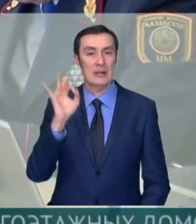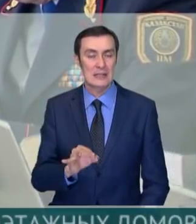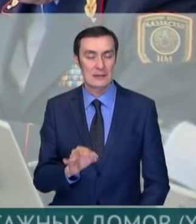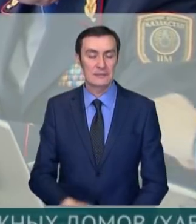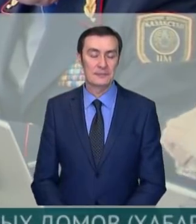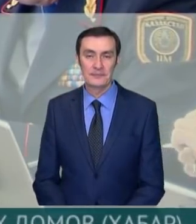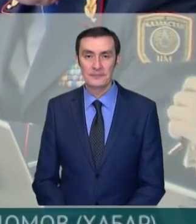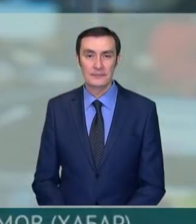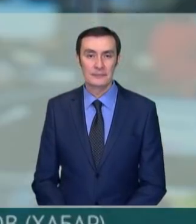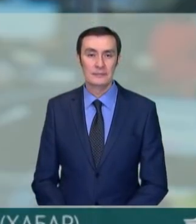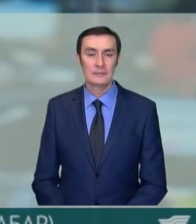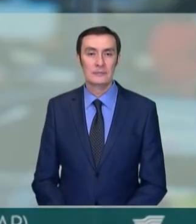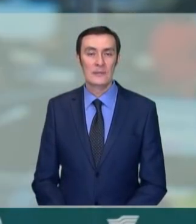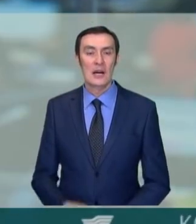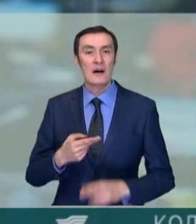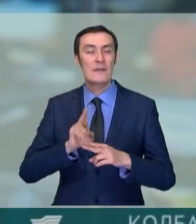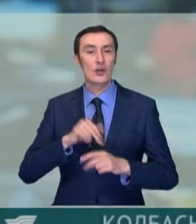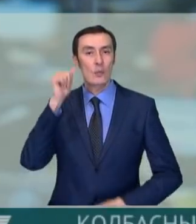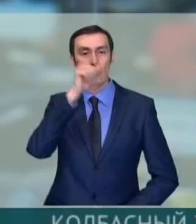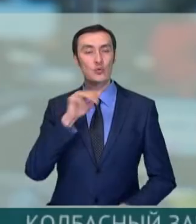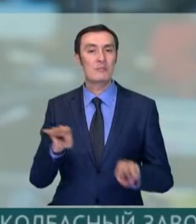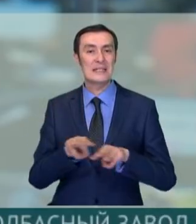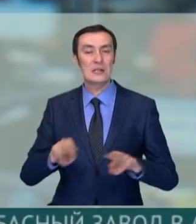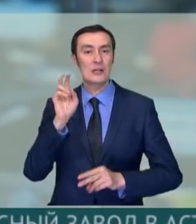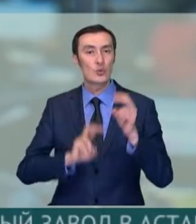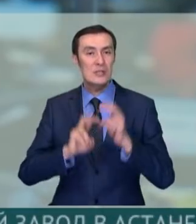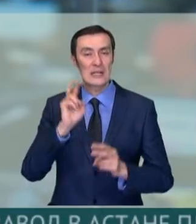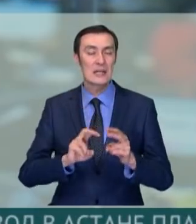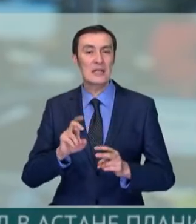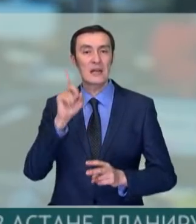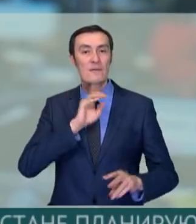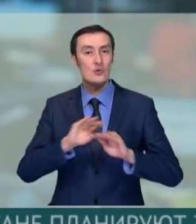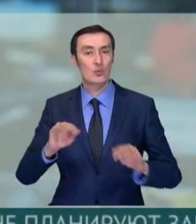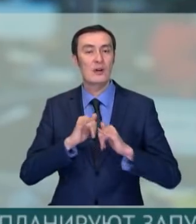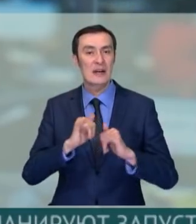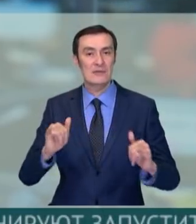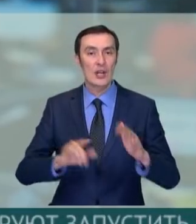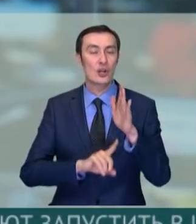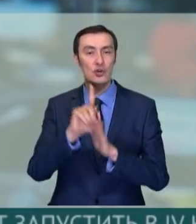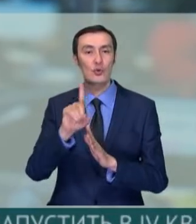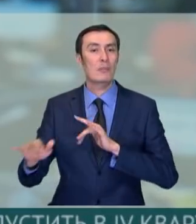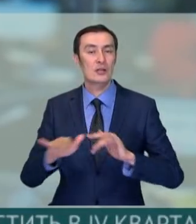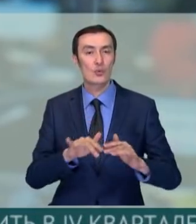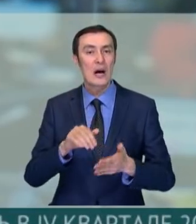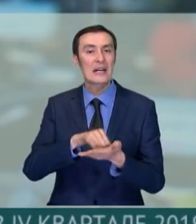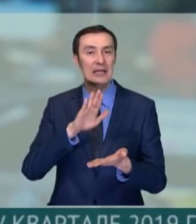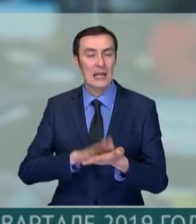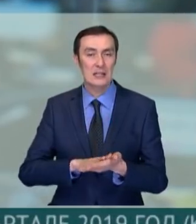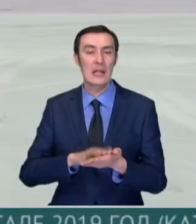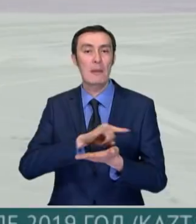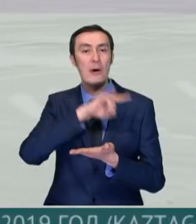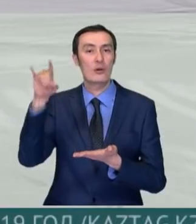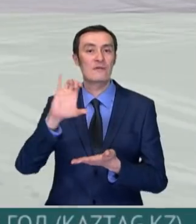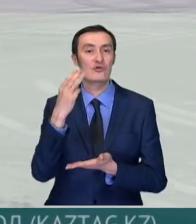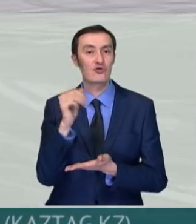40%. В этом году Министерство индустрии и инфраструктурного развития начнет процедуру аккредитации для полетов в